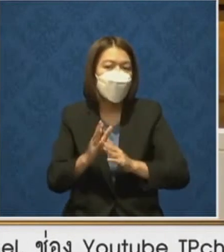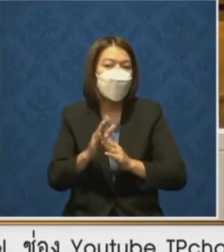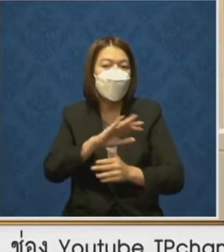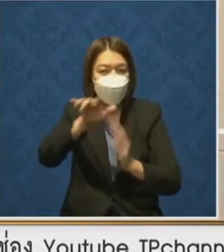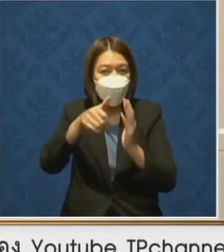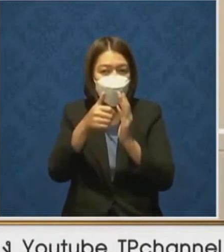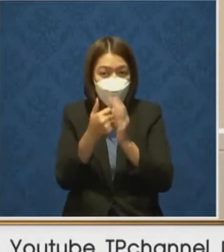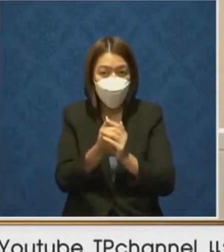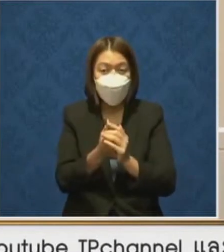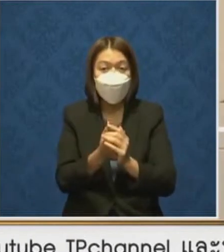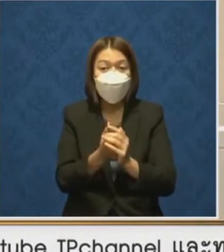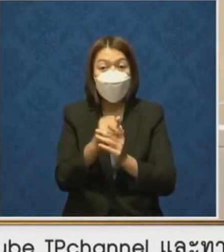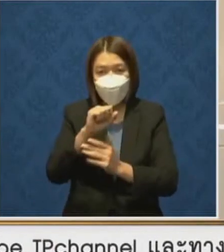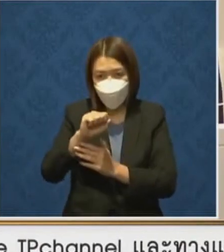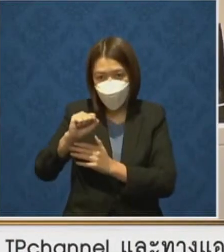หนึ่งแต่ว่า